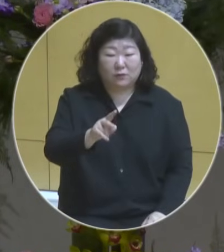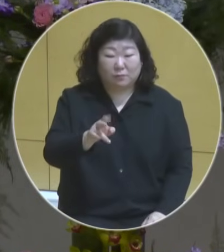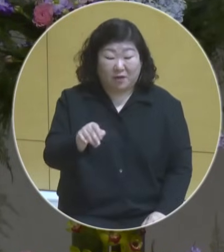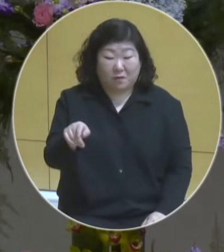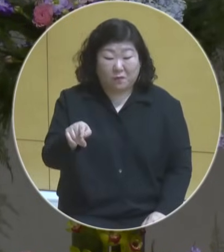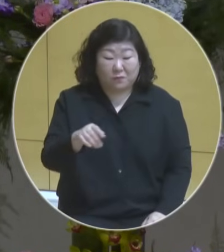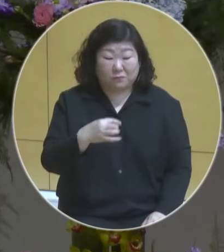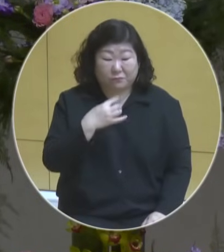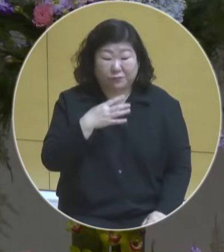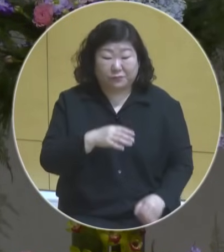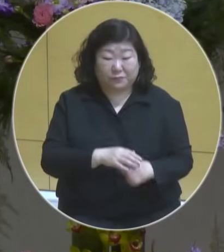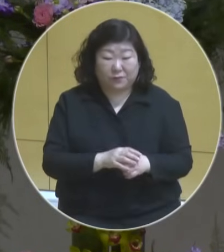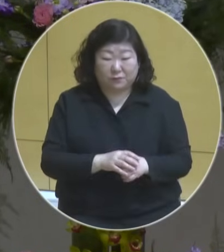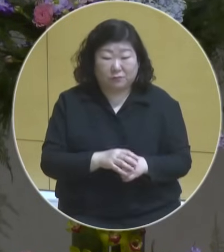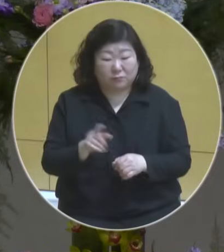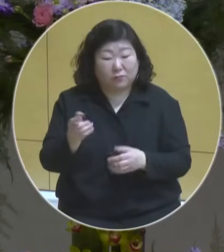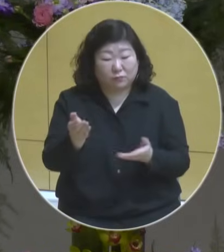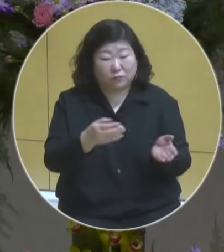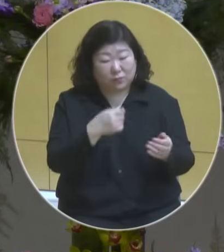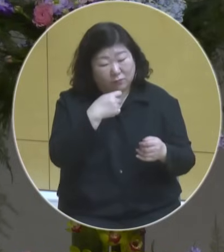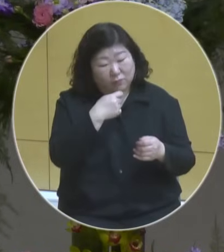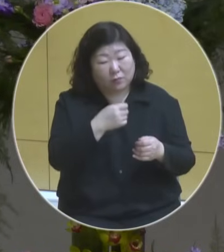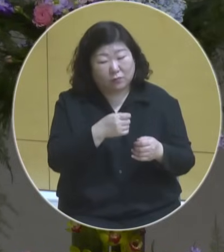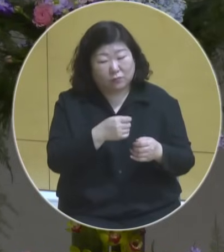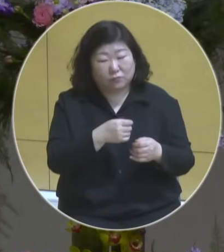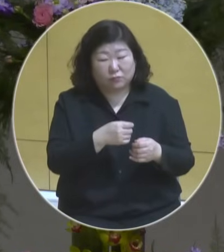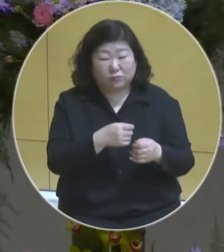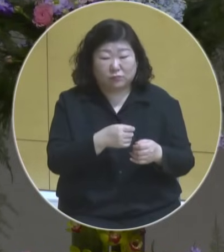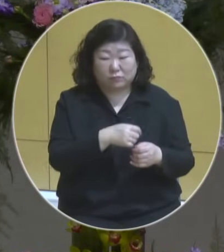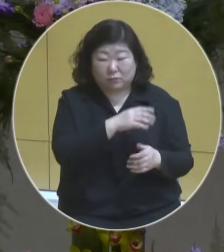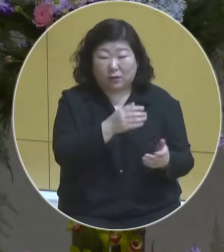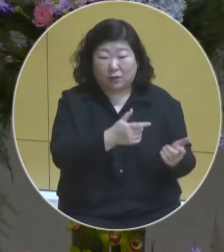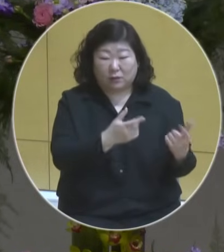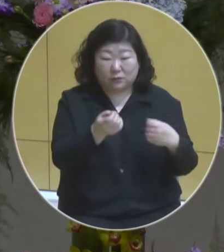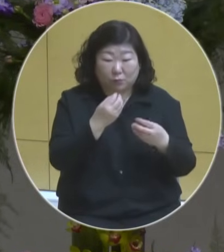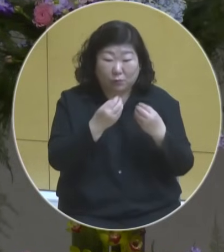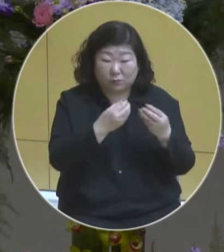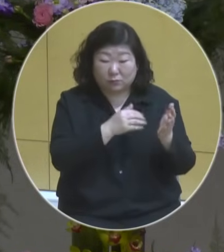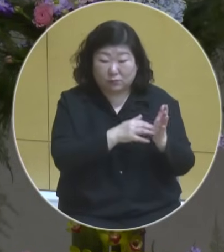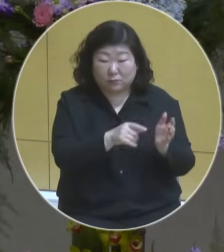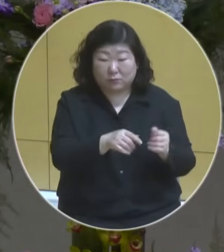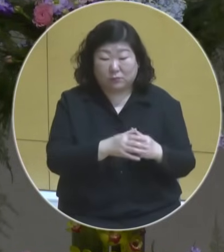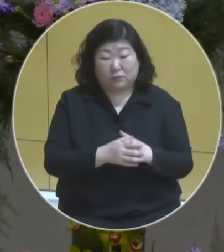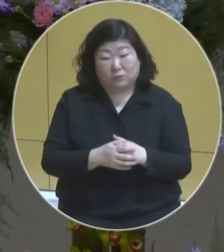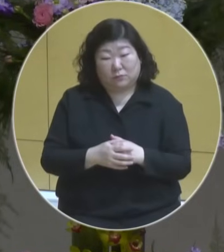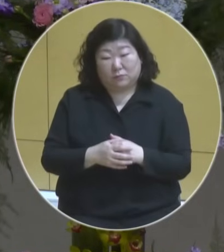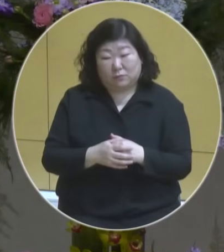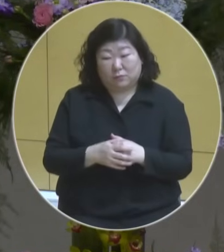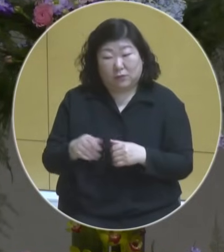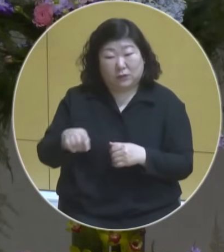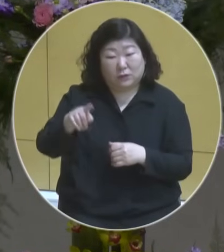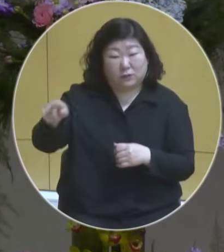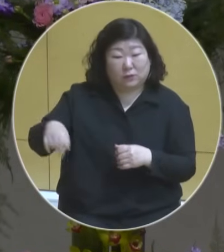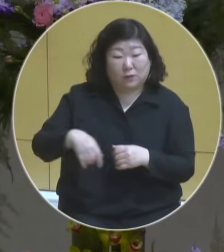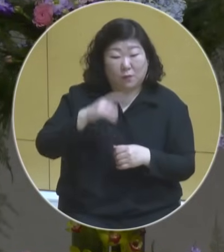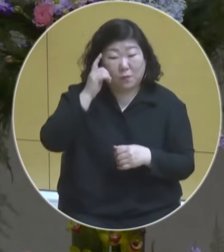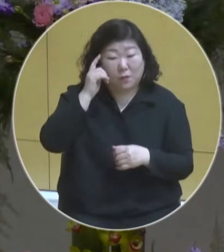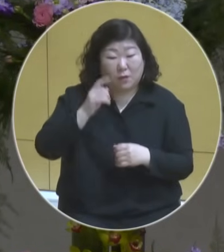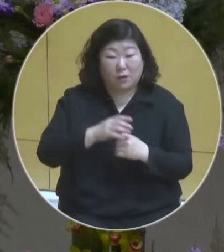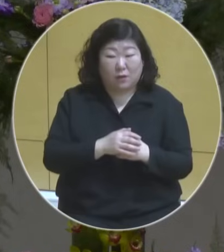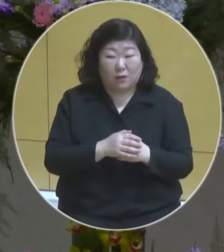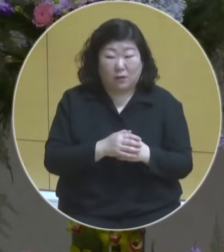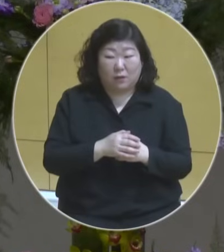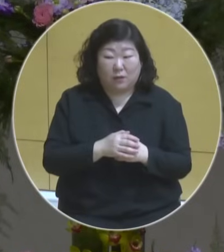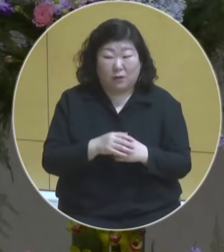왜냐하면 그들에게 정말 롤 모델은 아브라함과 다윗이 있기 때문입니다 다윗이 율법을 어겼다는